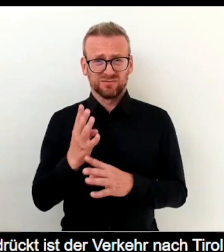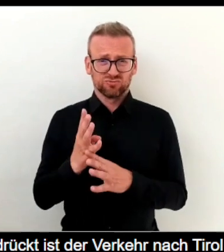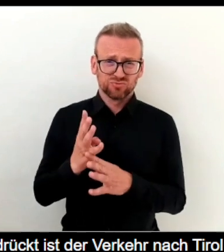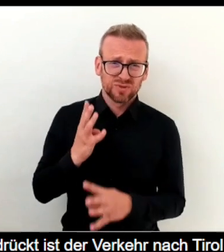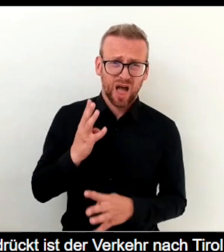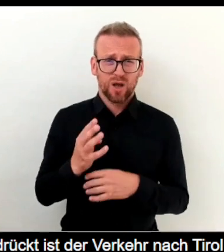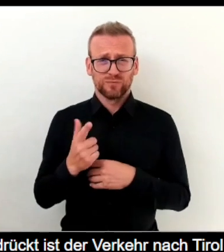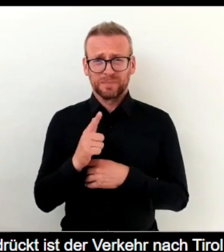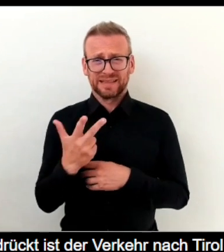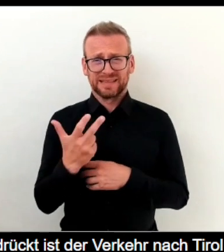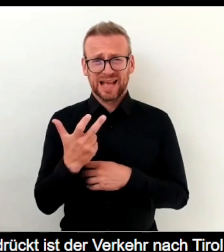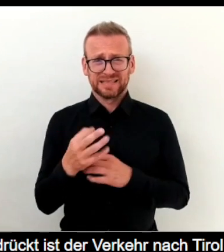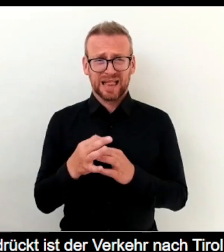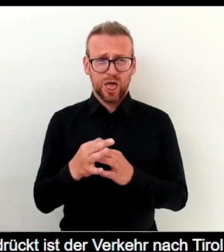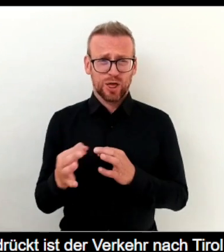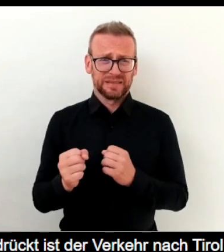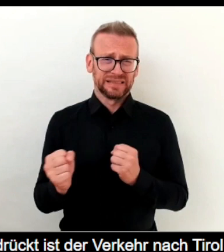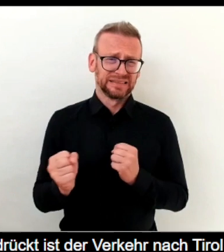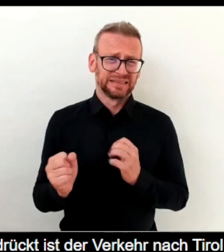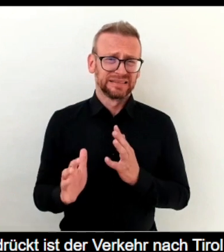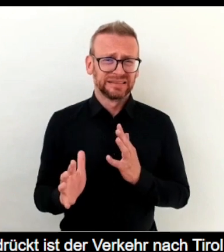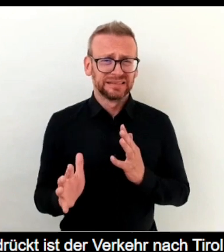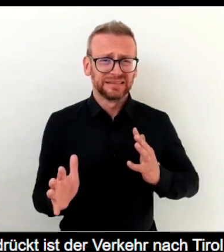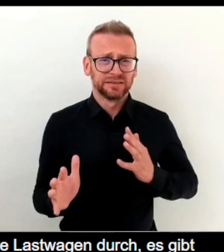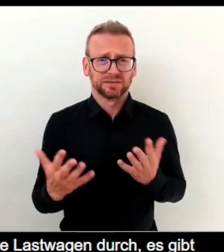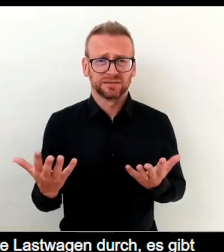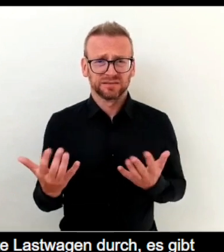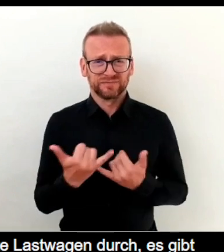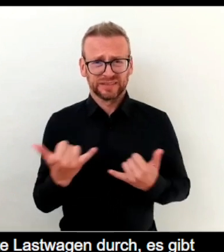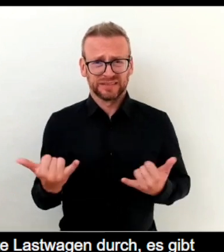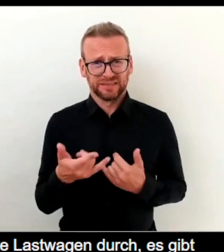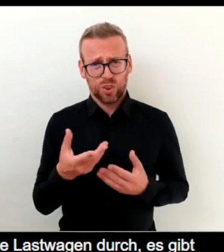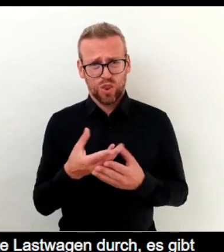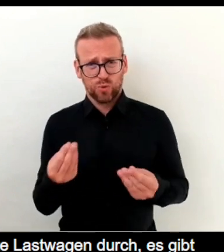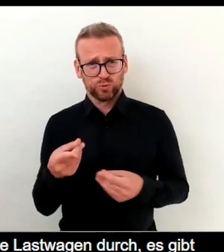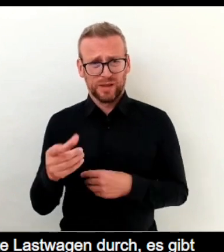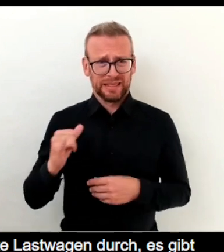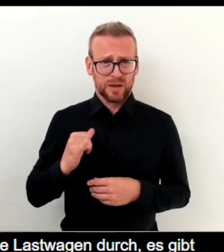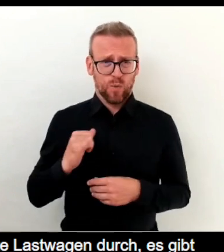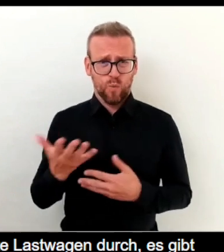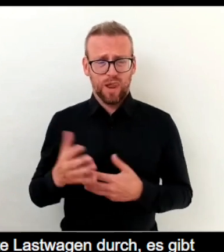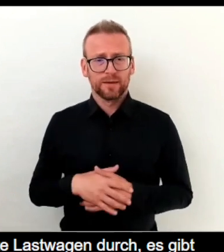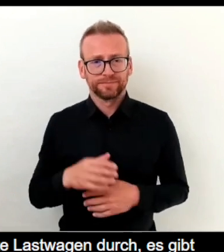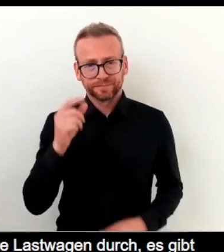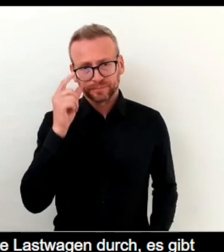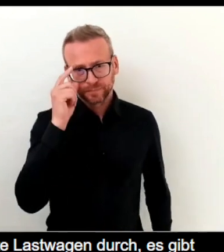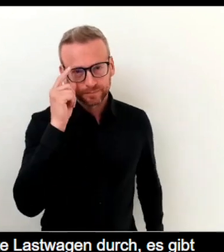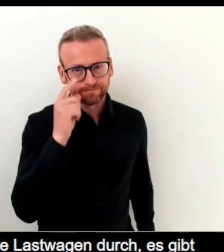Problem, das können wir nur gemeinsam lösen. Wir haben seit April letzten Jahres 2022